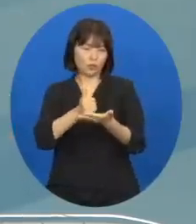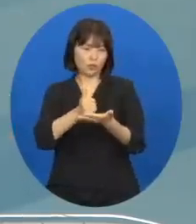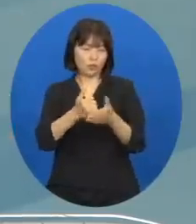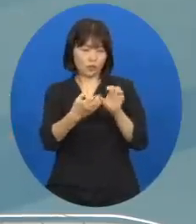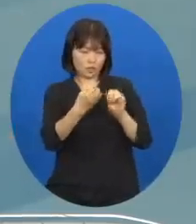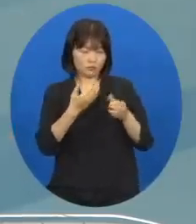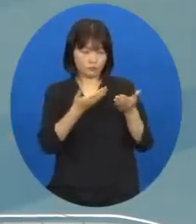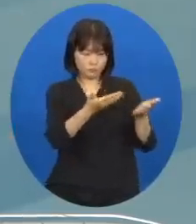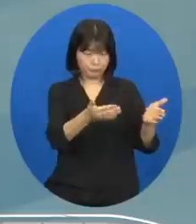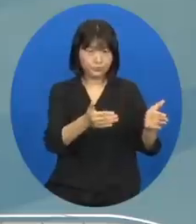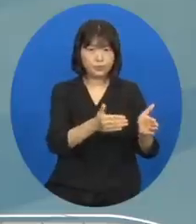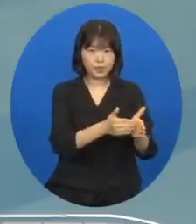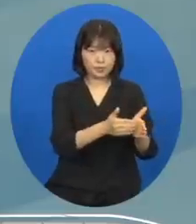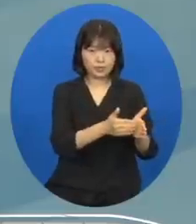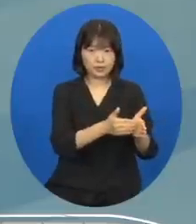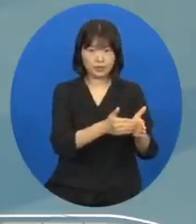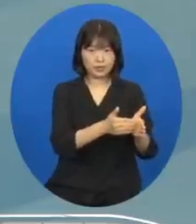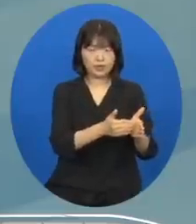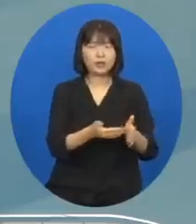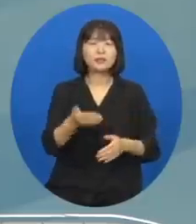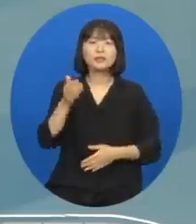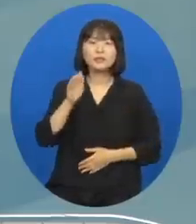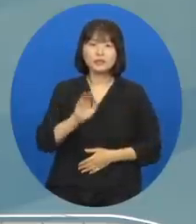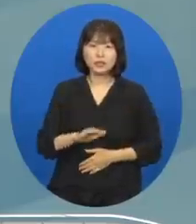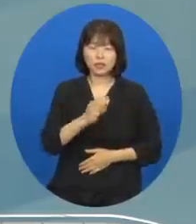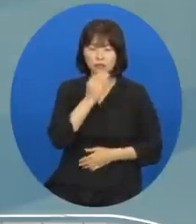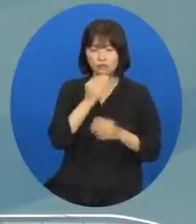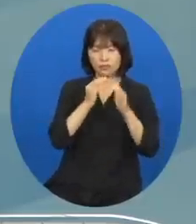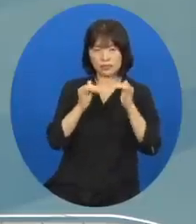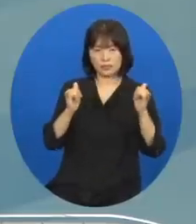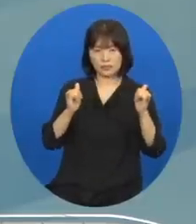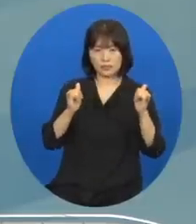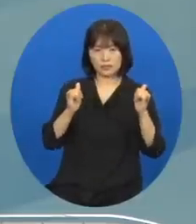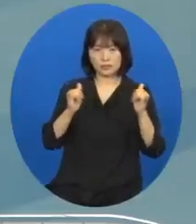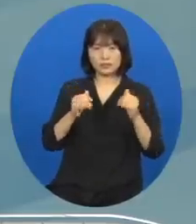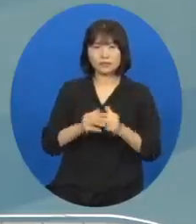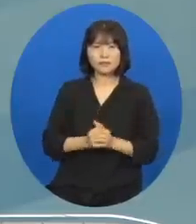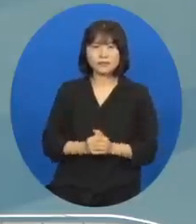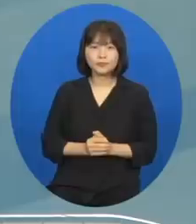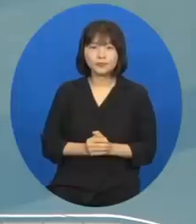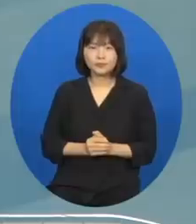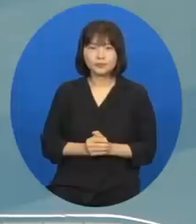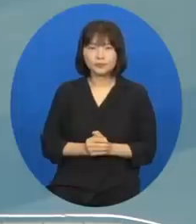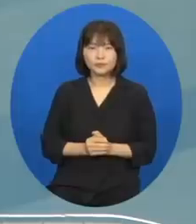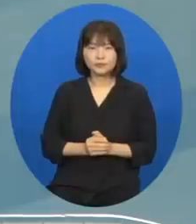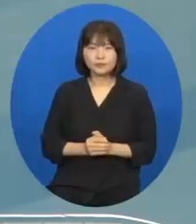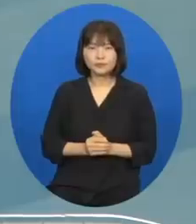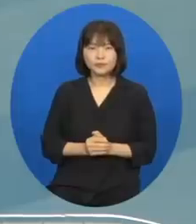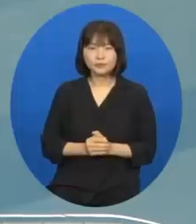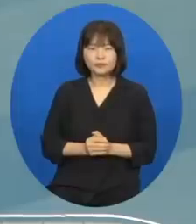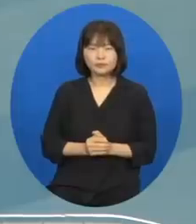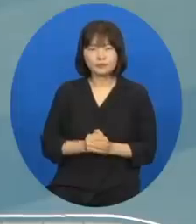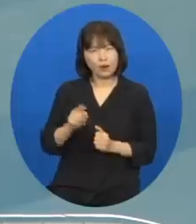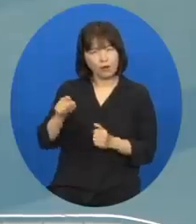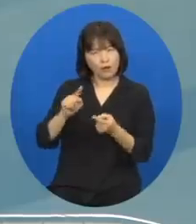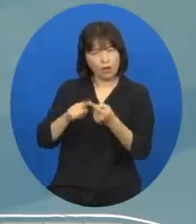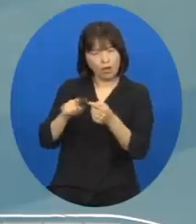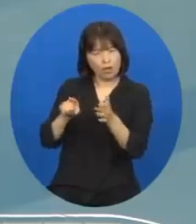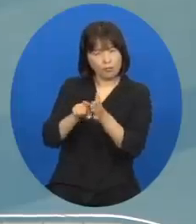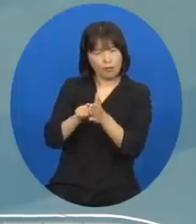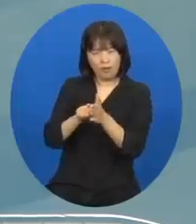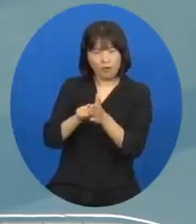대답을 하셨습니다. 근데 유대인들은 그 자체가 믿음이 되지를